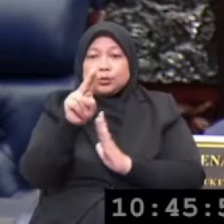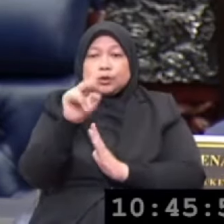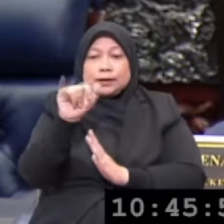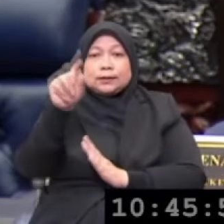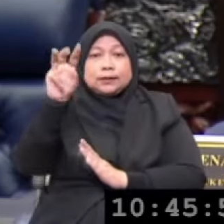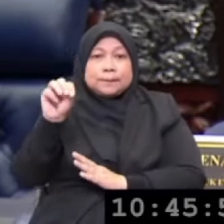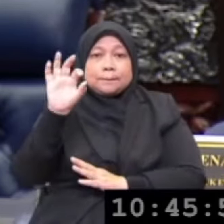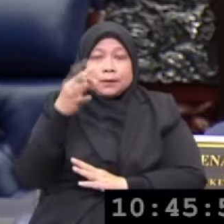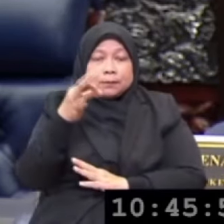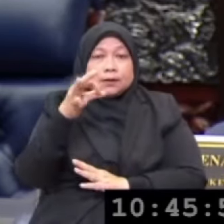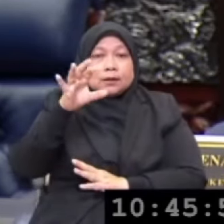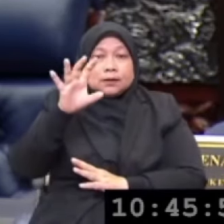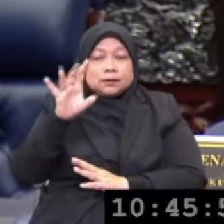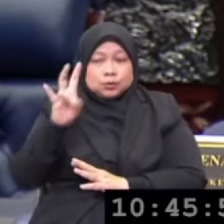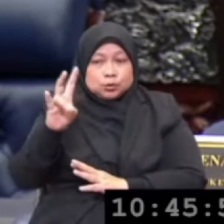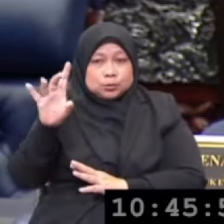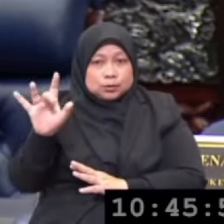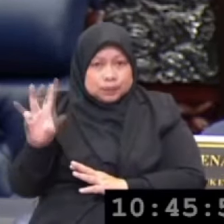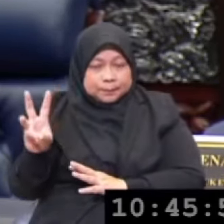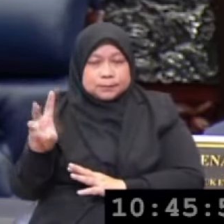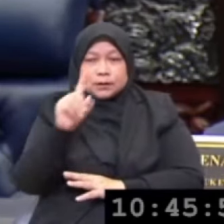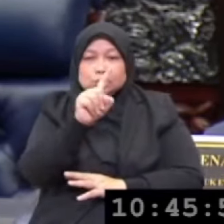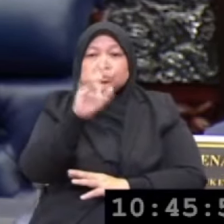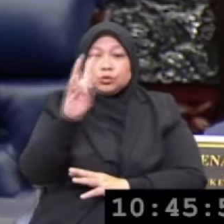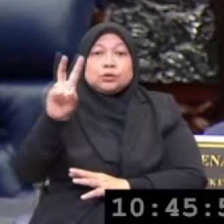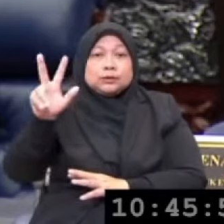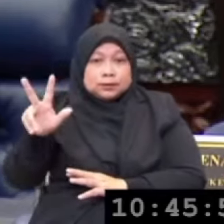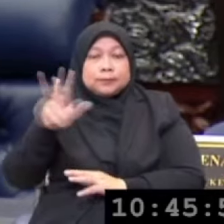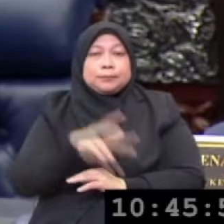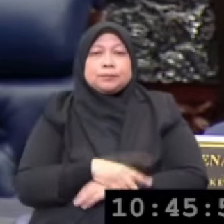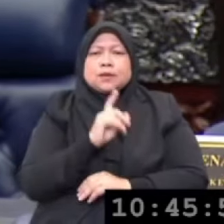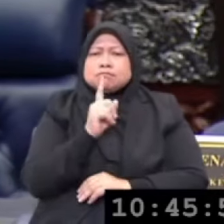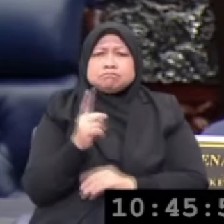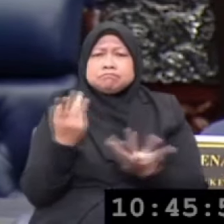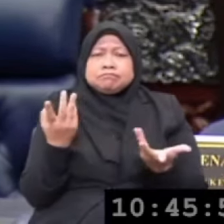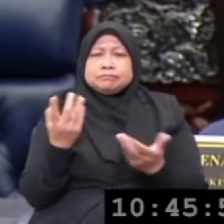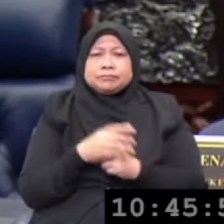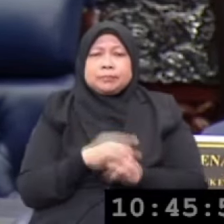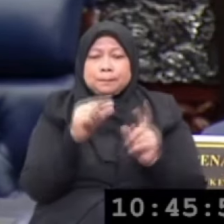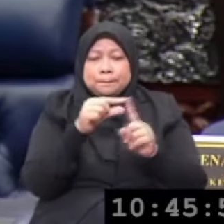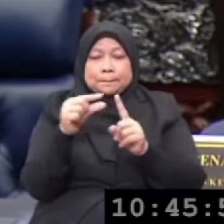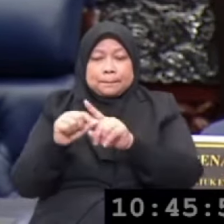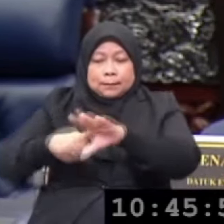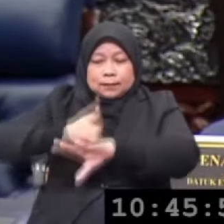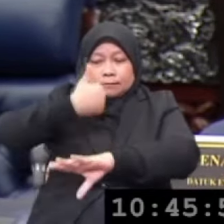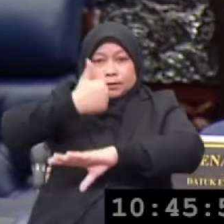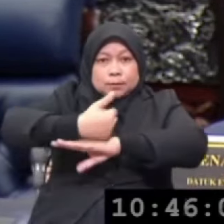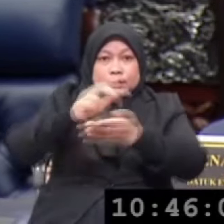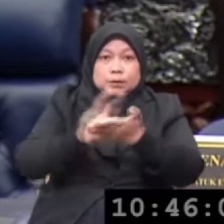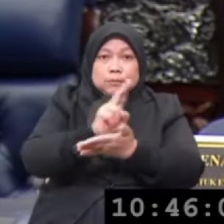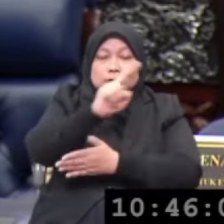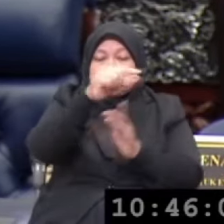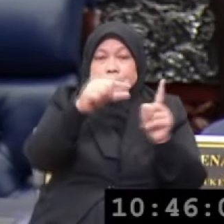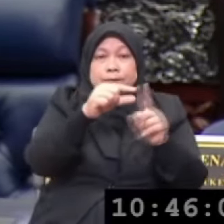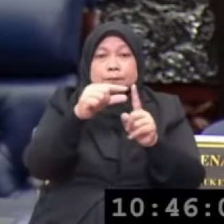UiTM 1976, iaitu Akta 173, yang berbunyi, penubuhan universiti menurut